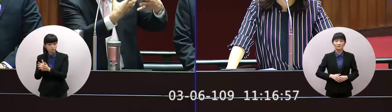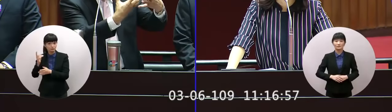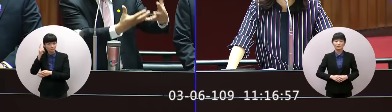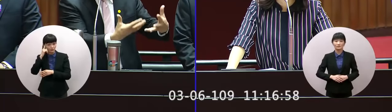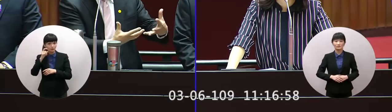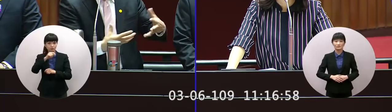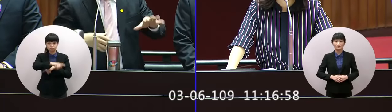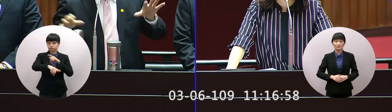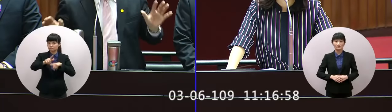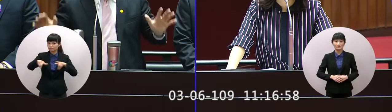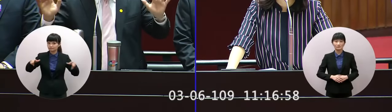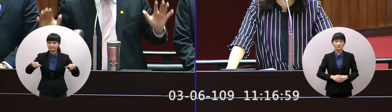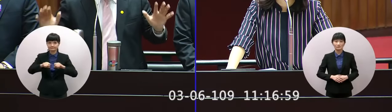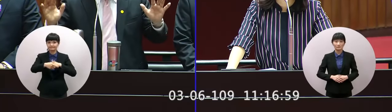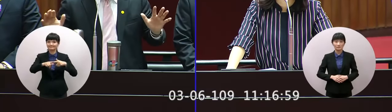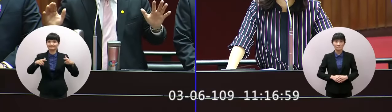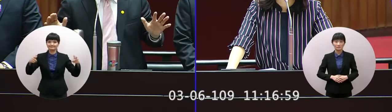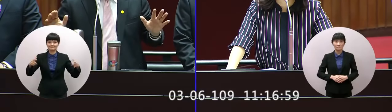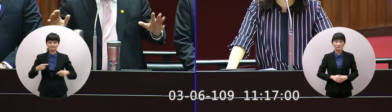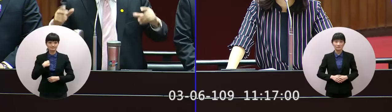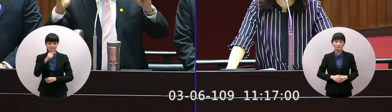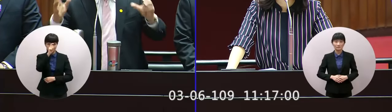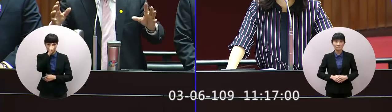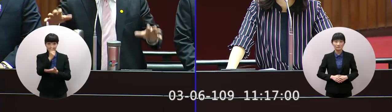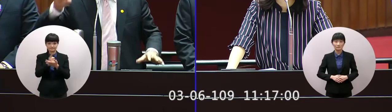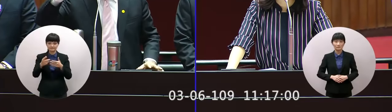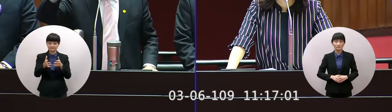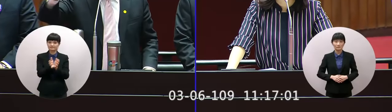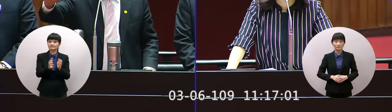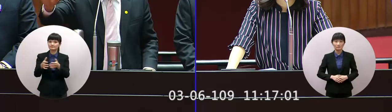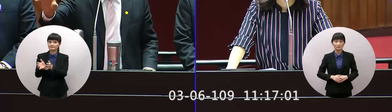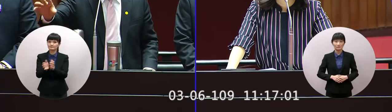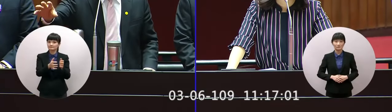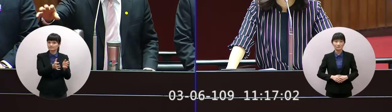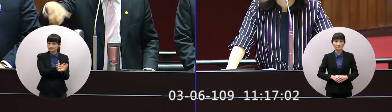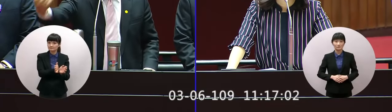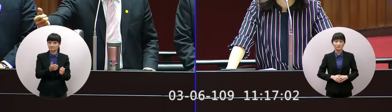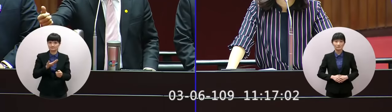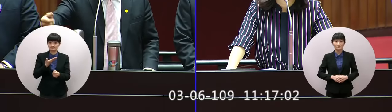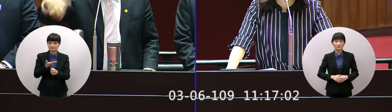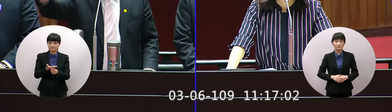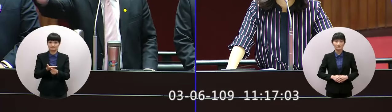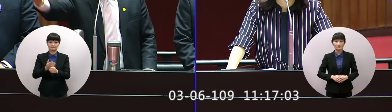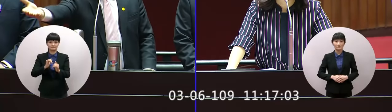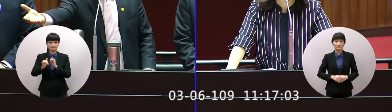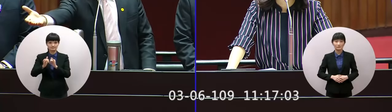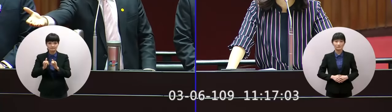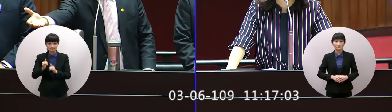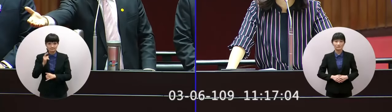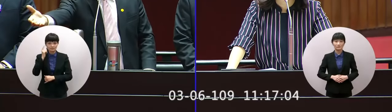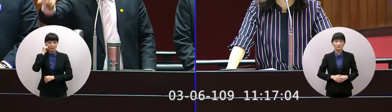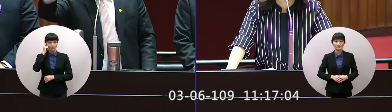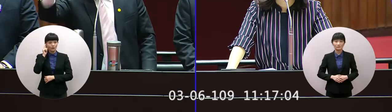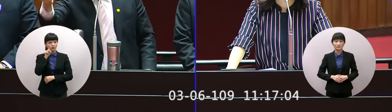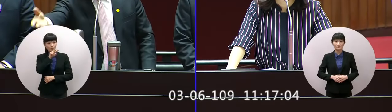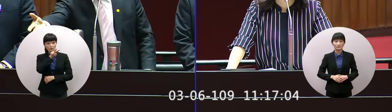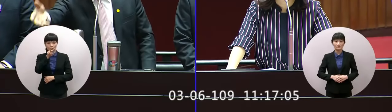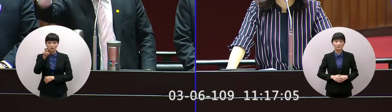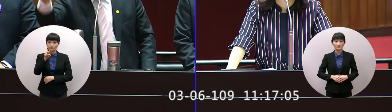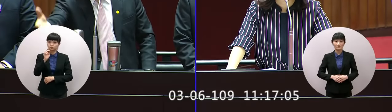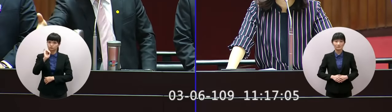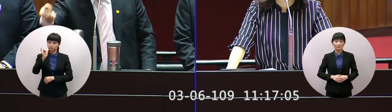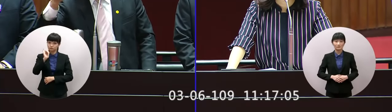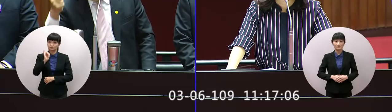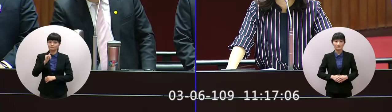化部各方面，所以我希望各部位尽量让民众觉得出来，而